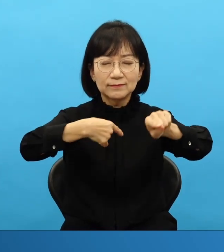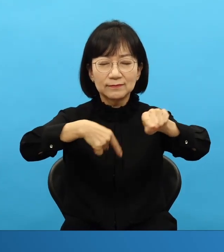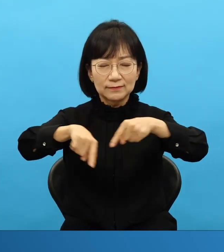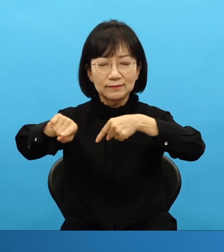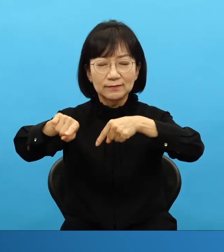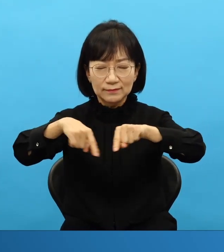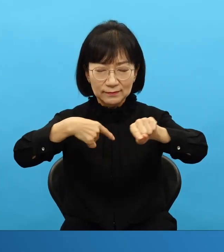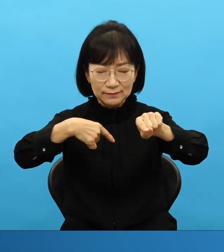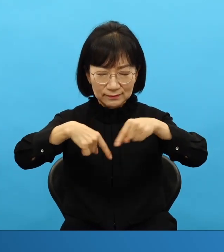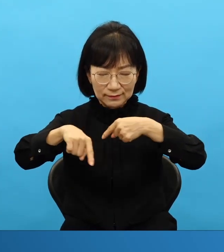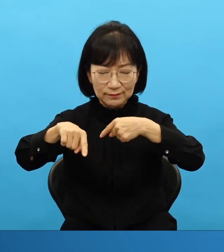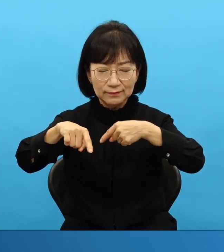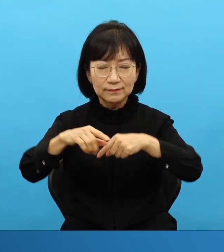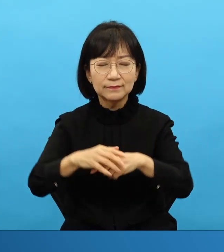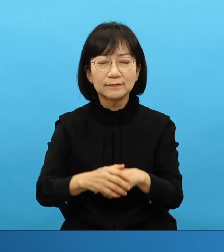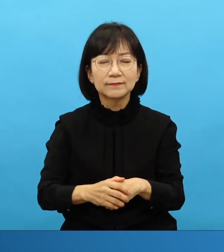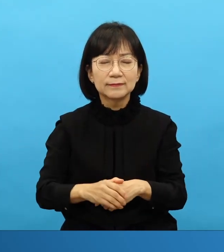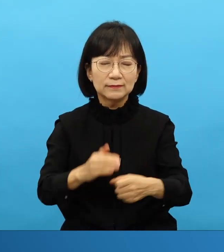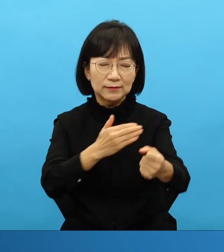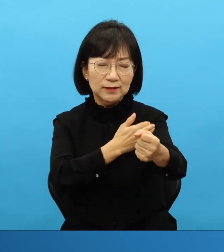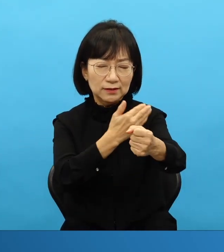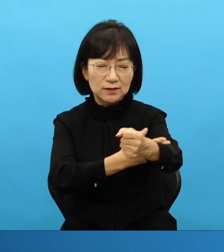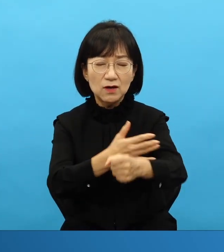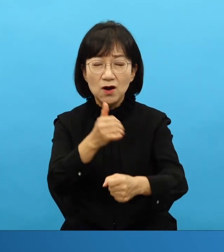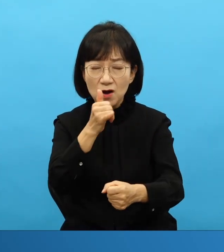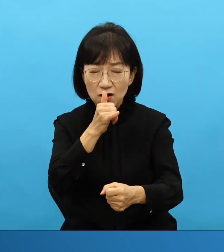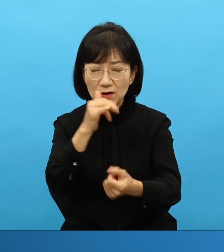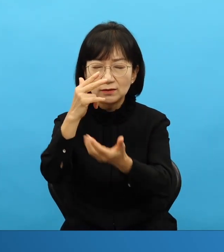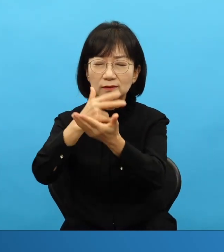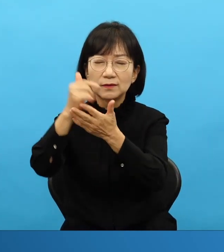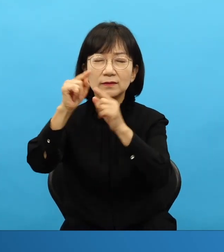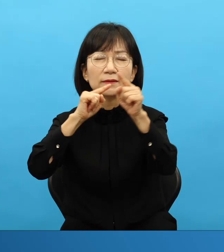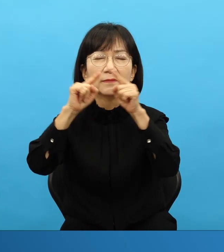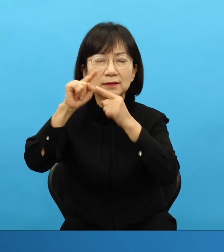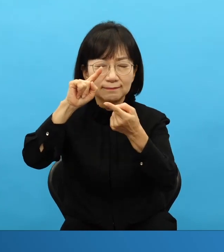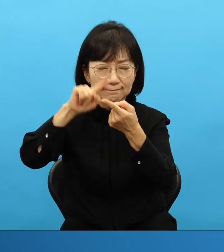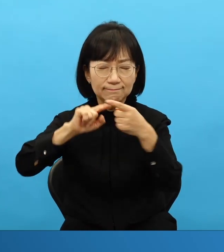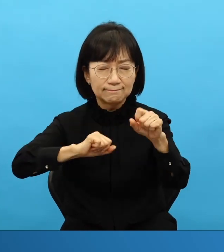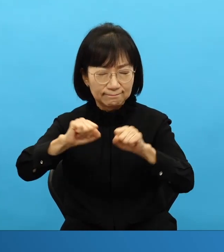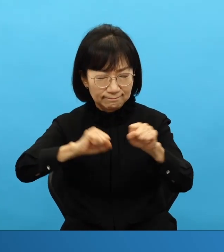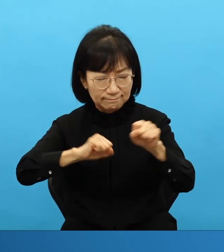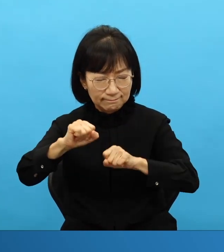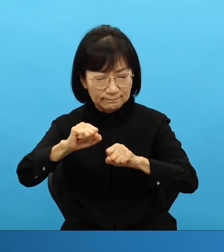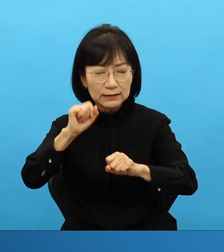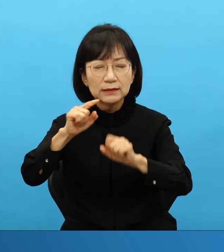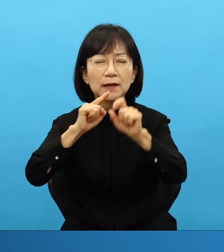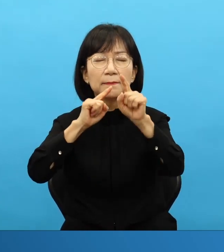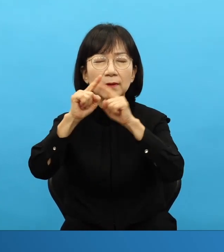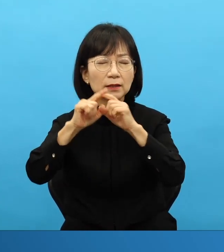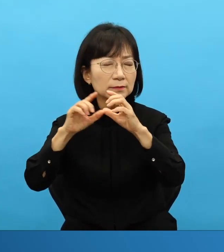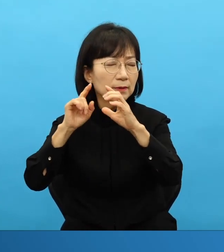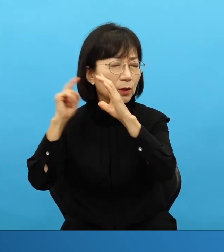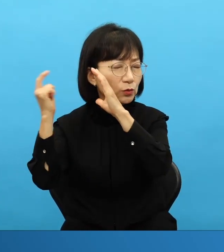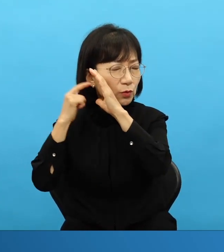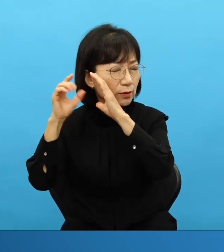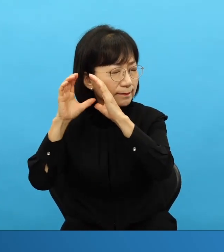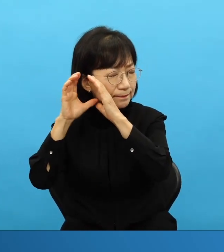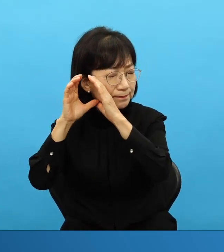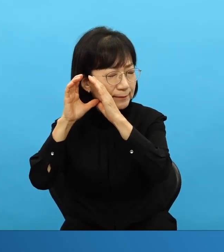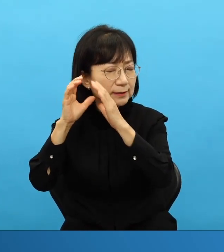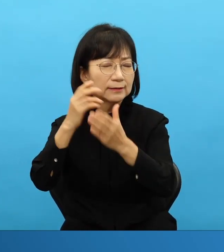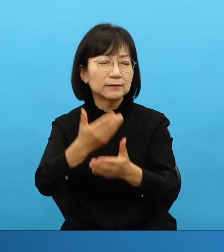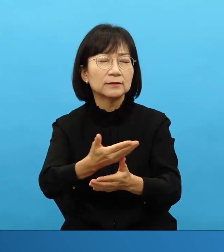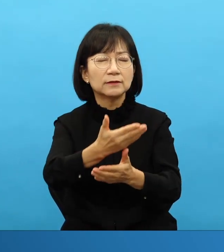权柄统管万有。 능력이 있어 여호와의 말씀을 행하며 그의 말씀의 소리를 듣는 여호와의 천사들이여